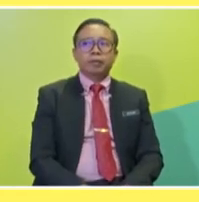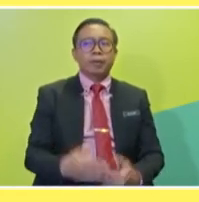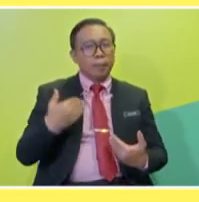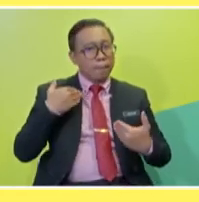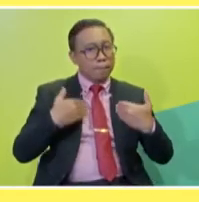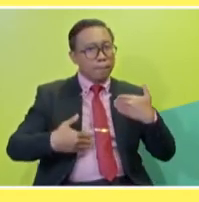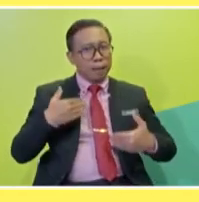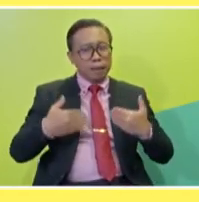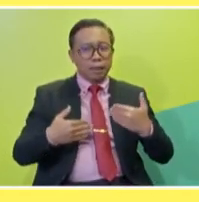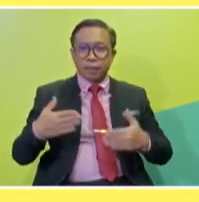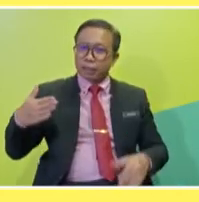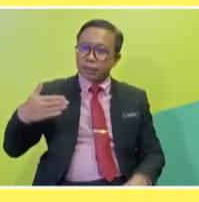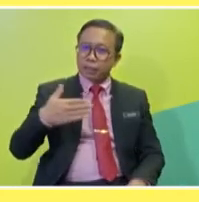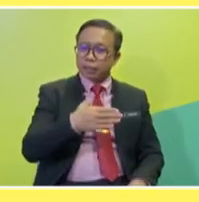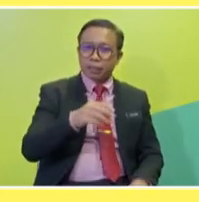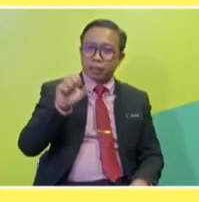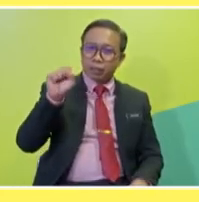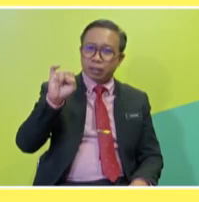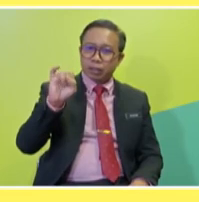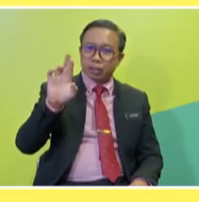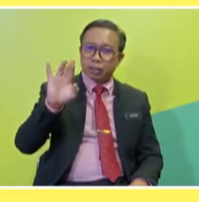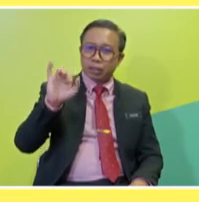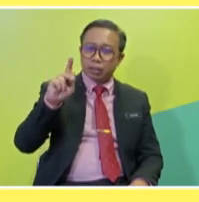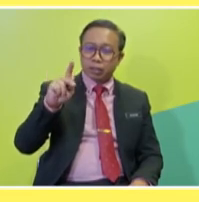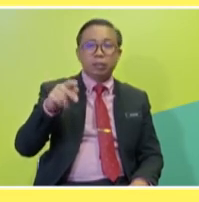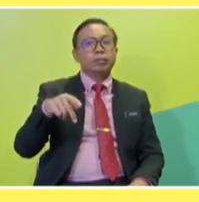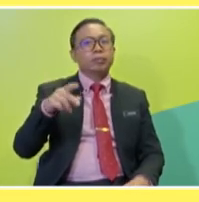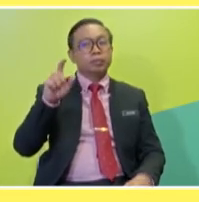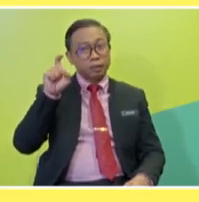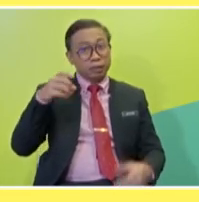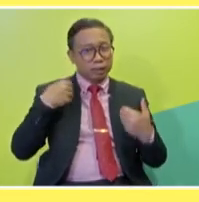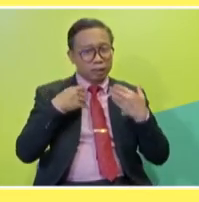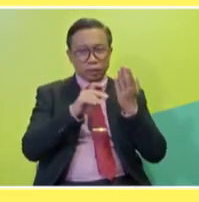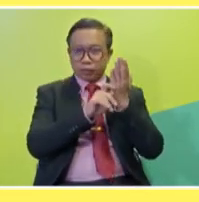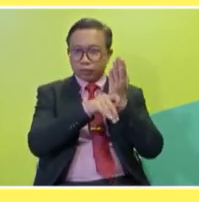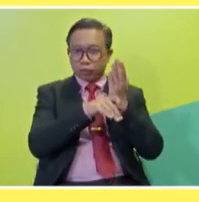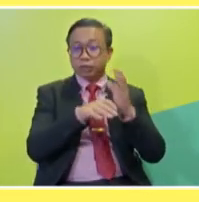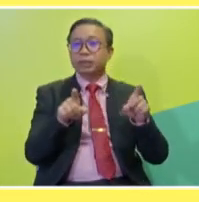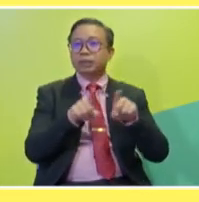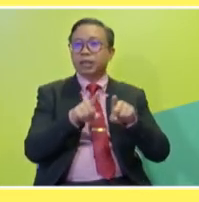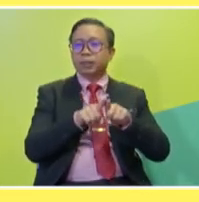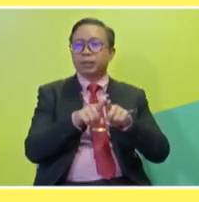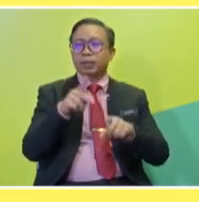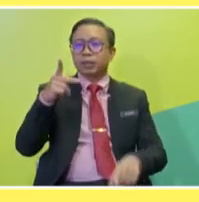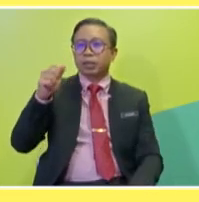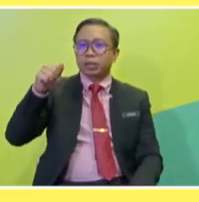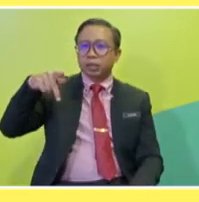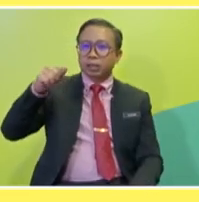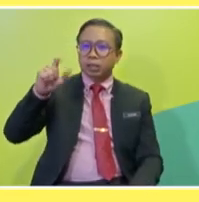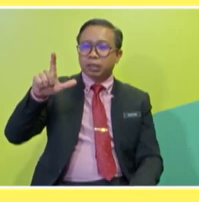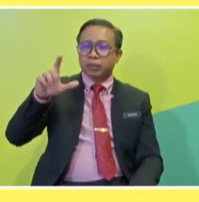ikan itu namanya macam kapal selam ada mesti ada bagian yang